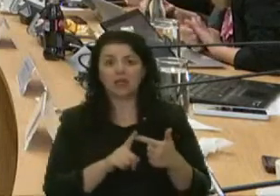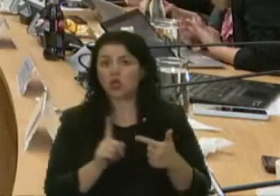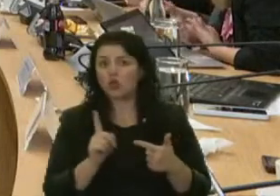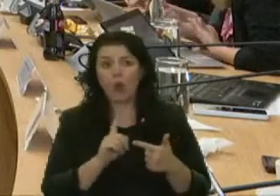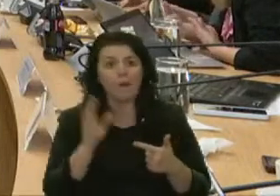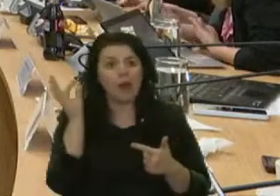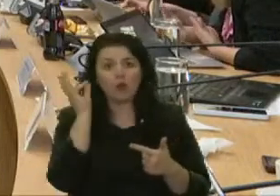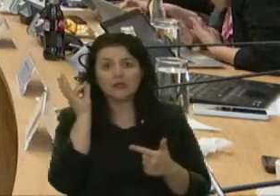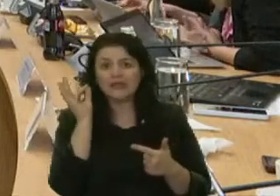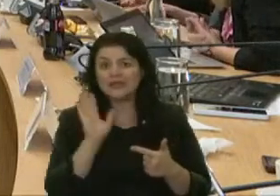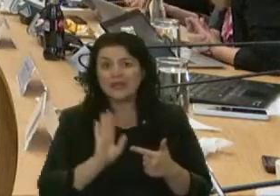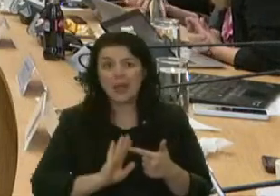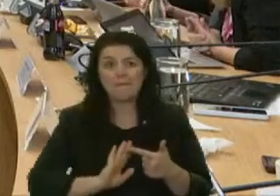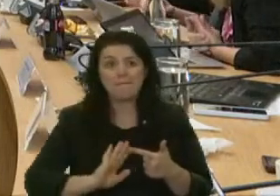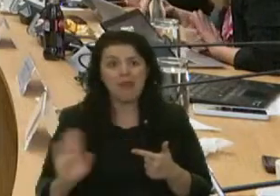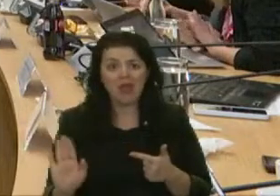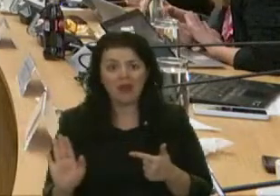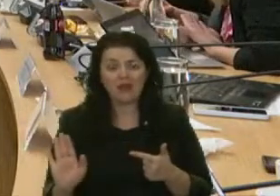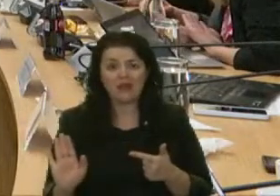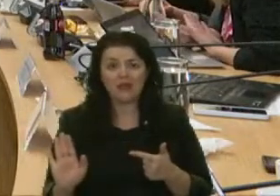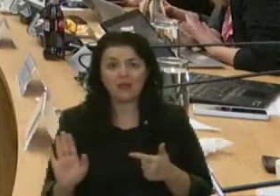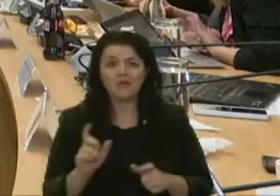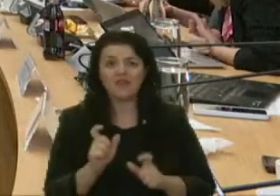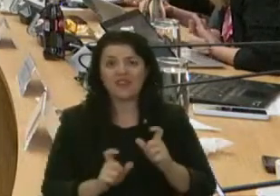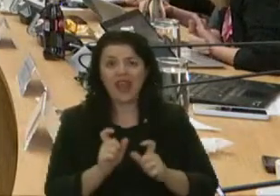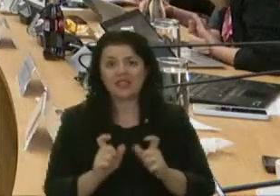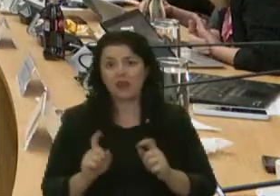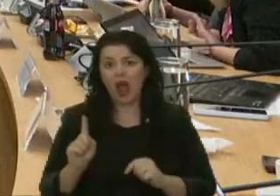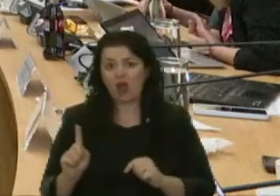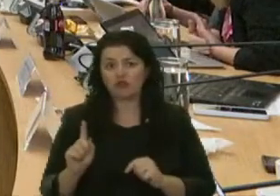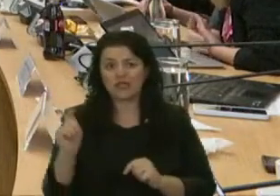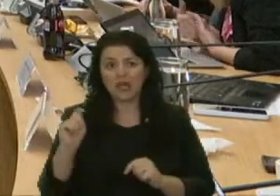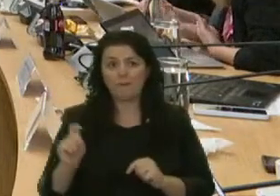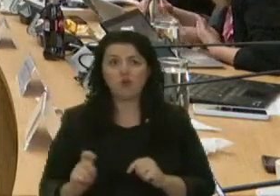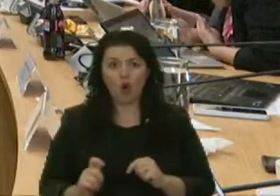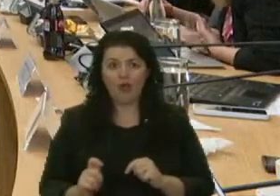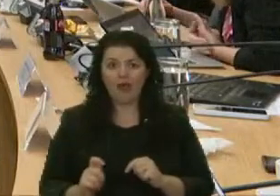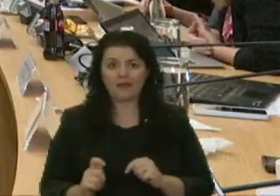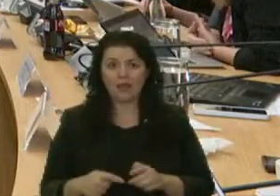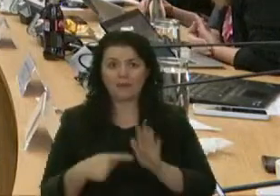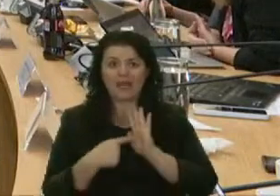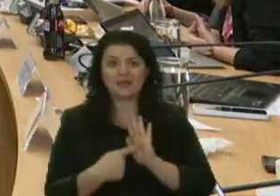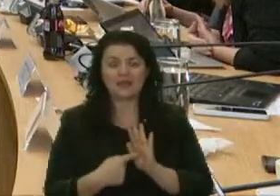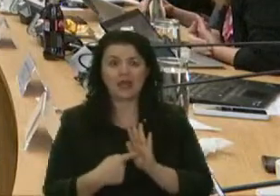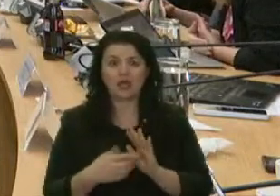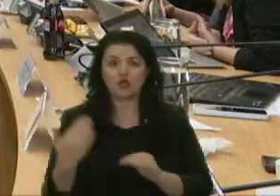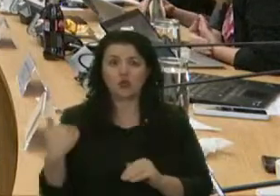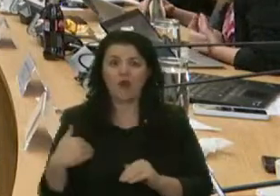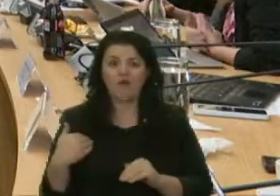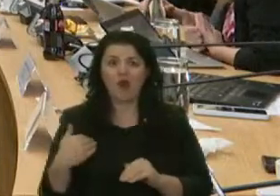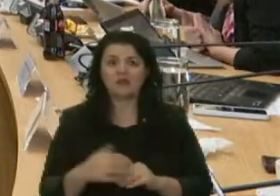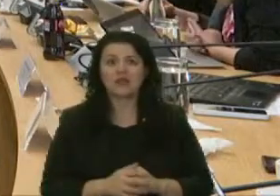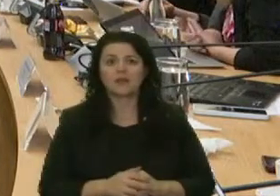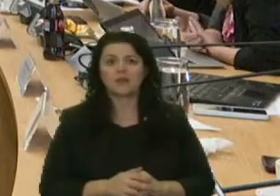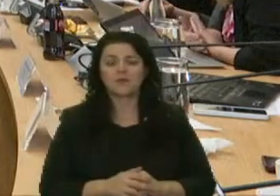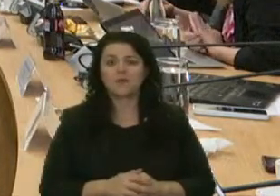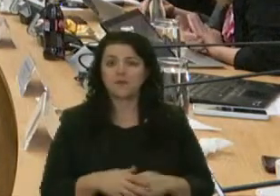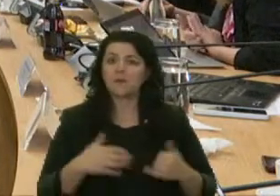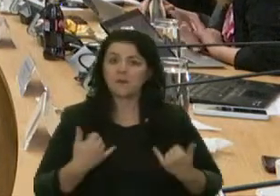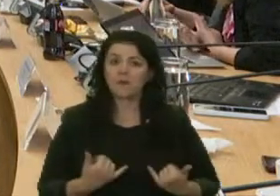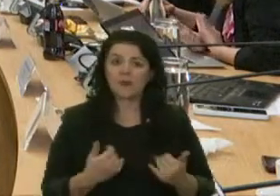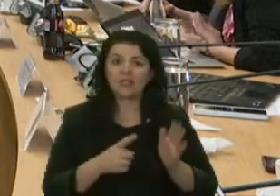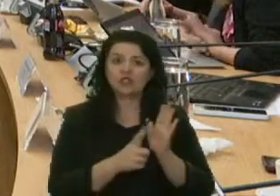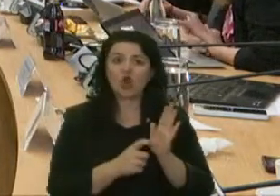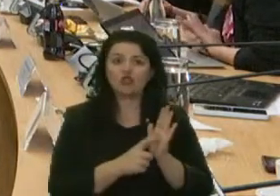auzit absolut nimic despre acest proiect în prezentarea dumneavoastră anterioară și de aceea vă